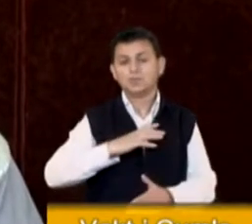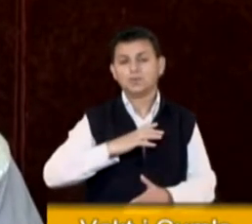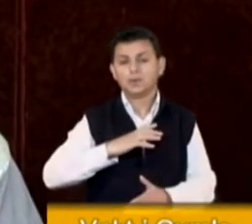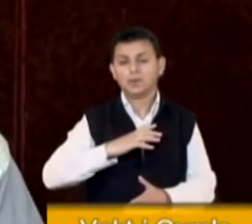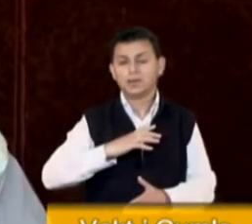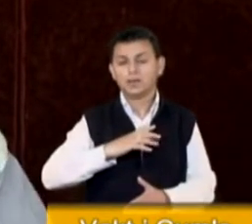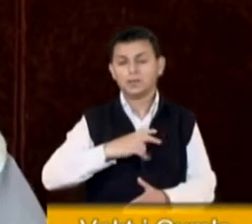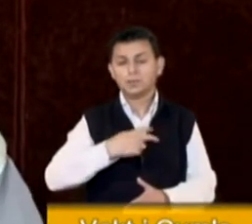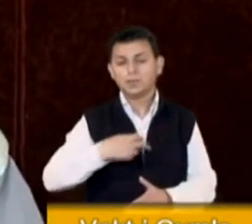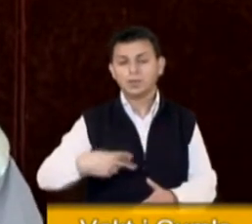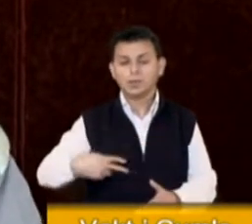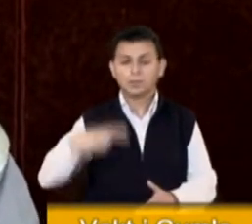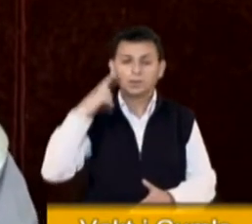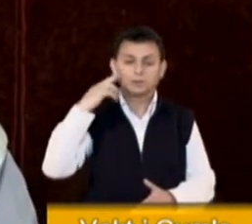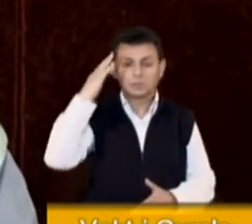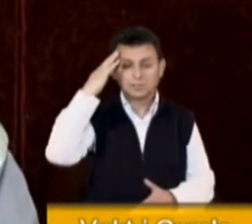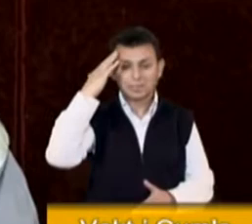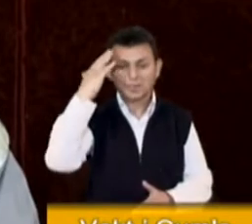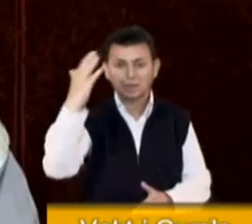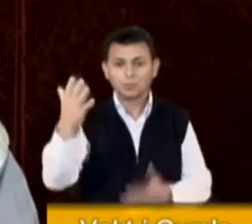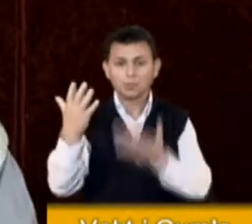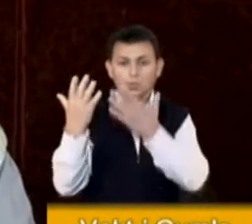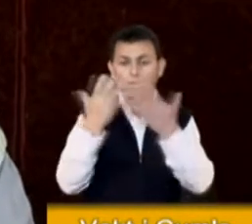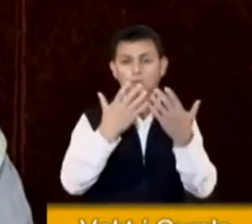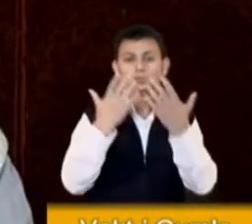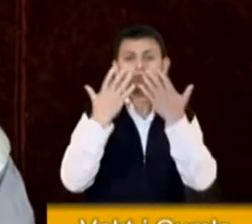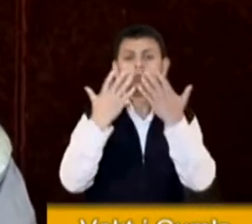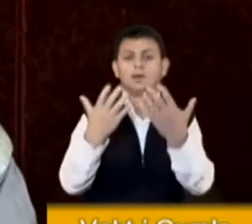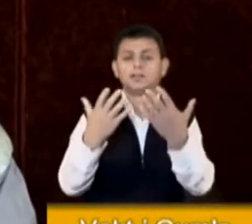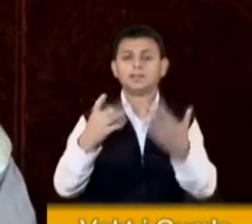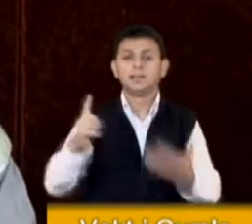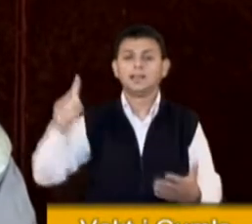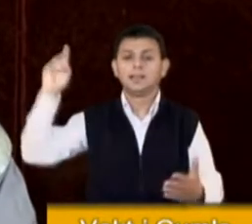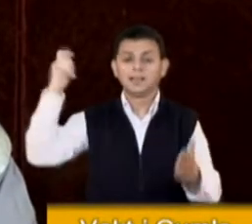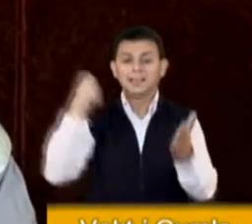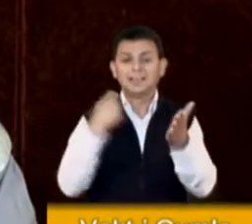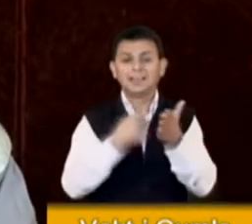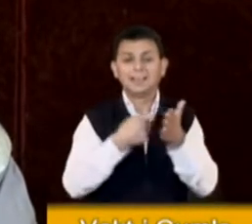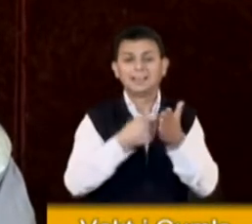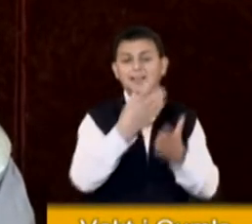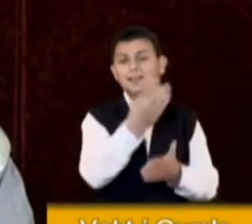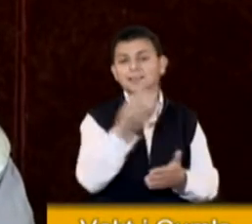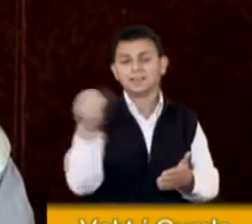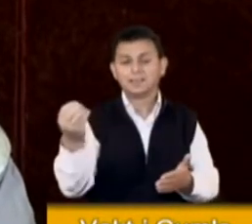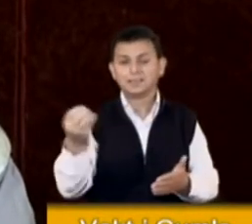dualar, az önce örneklerini arz ettim. Ve Allah-u Zülcelal'ın isimleri, zikir,